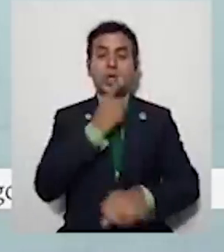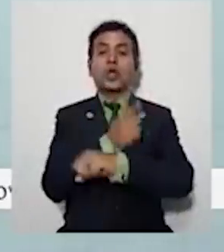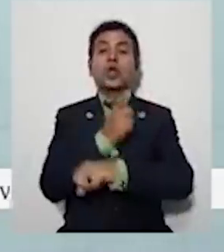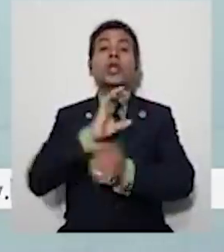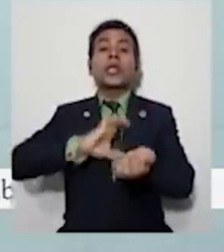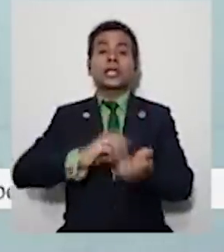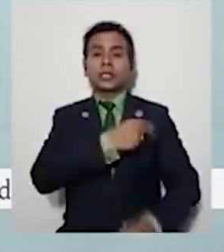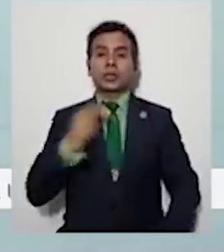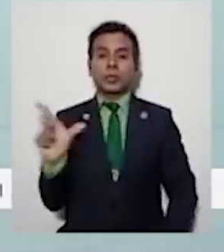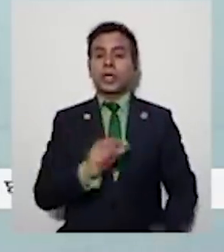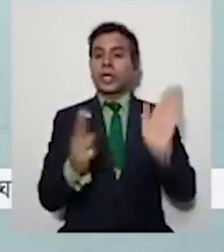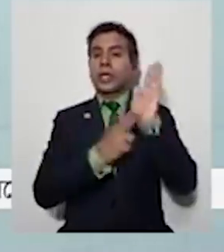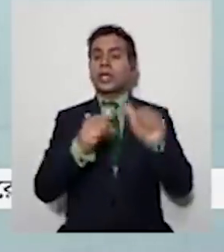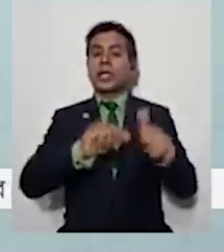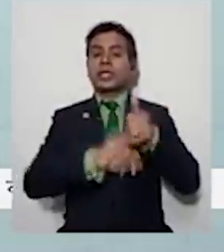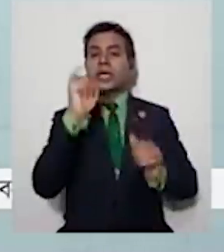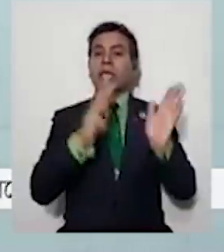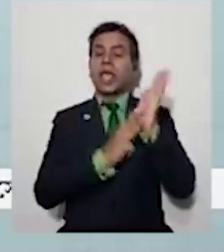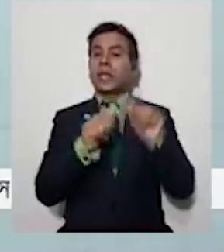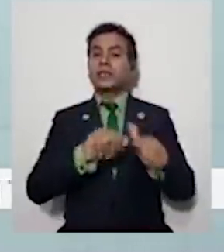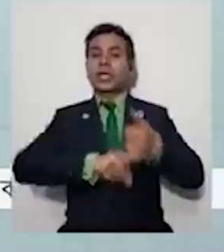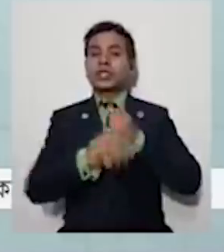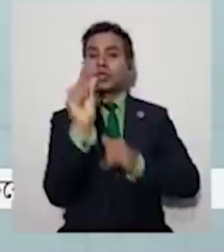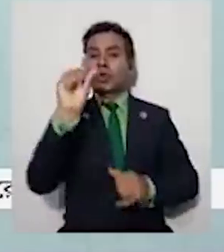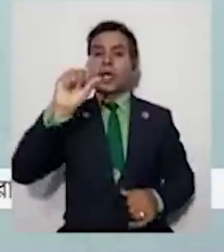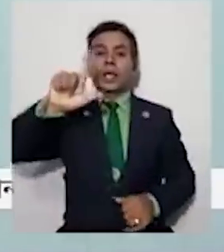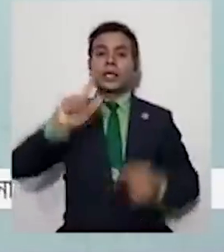আমরা গত 24 ঘন্টায় নমুনা সংগ্রহ করেছি